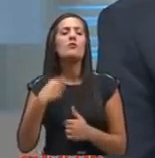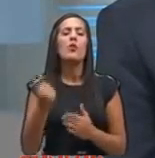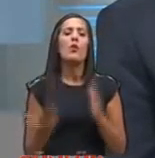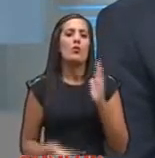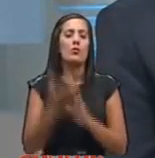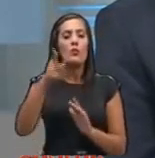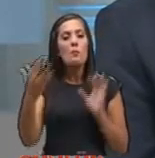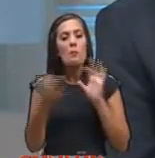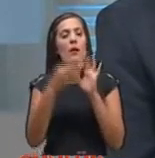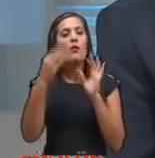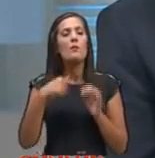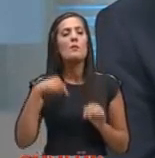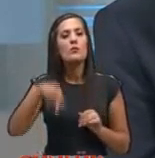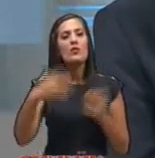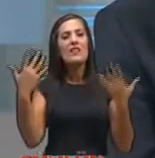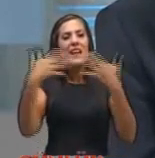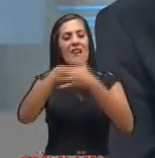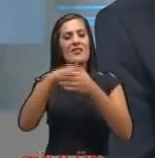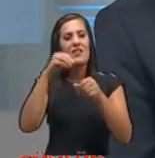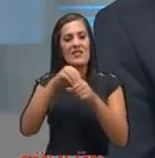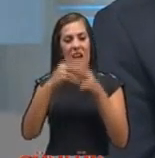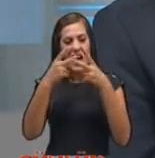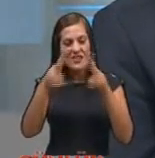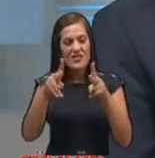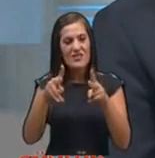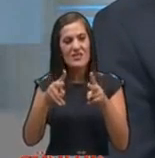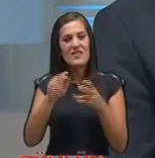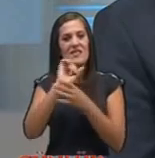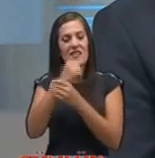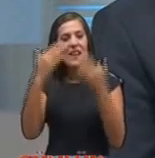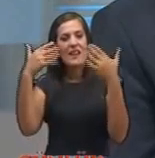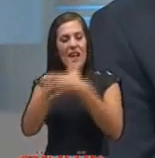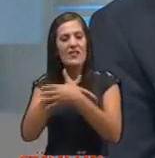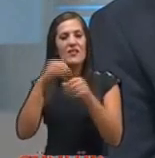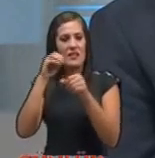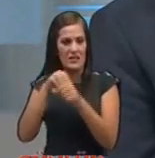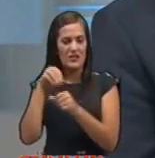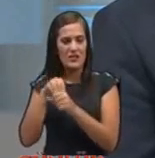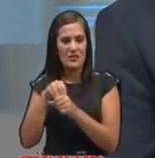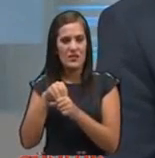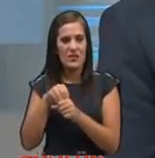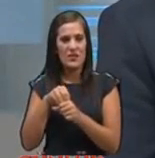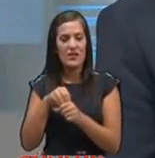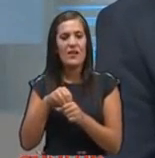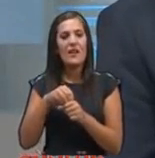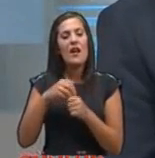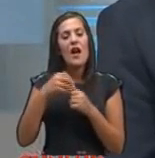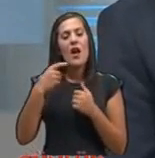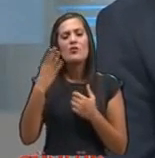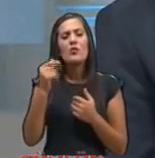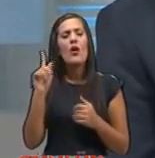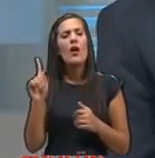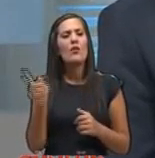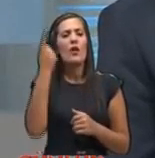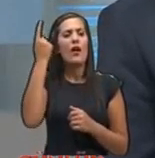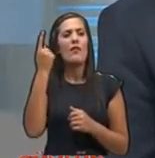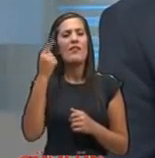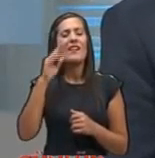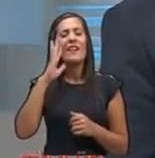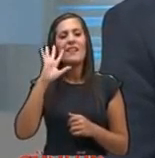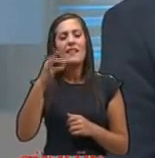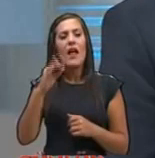Bununla bağlantılı olarak biz bu gece yani açılış sanat gecemizin fuayesinde çok enteresan